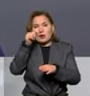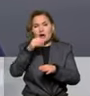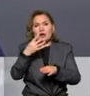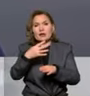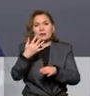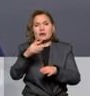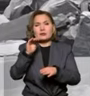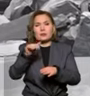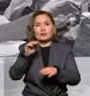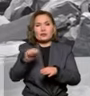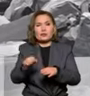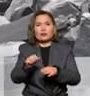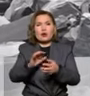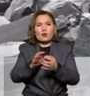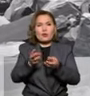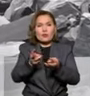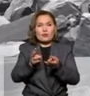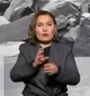көмір шығардық.